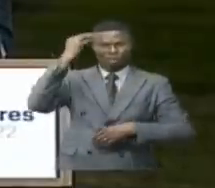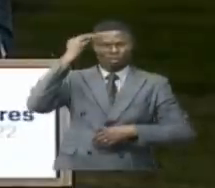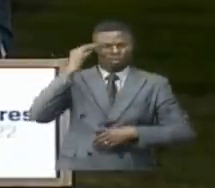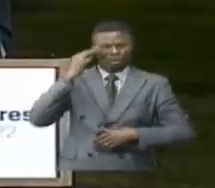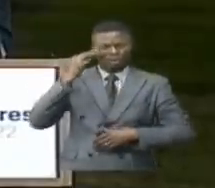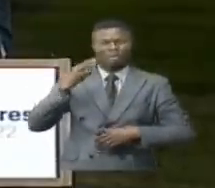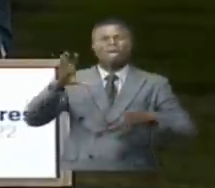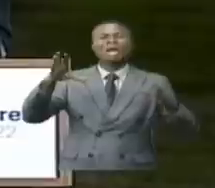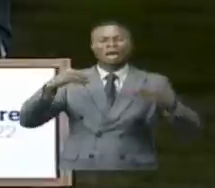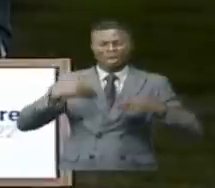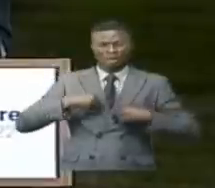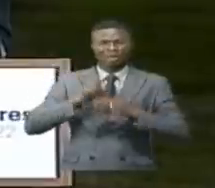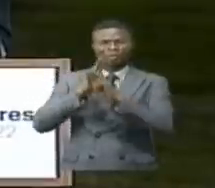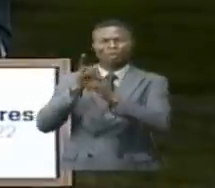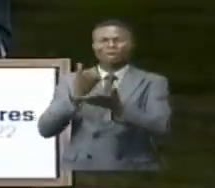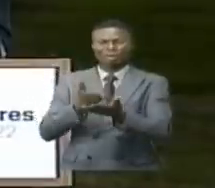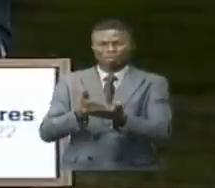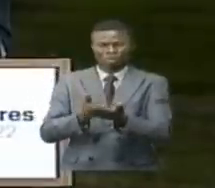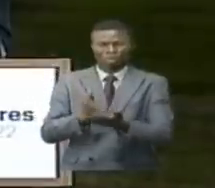acte de ce rapport.